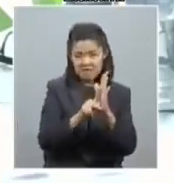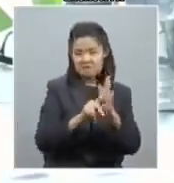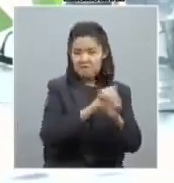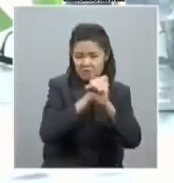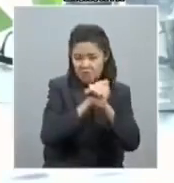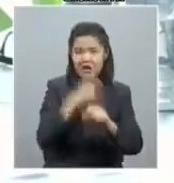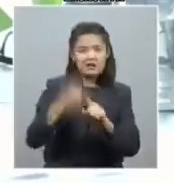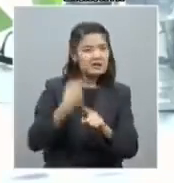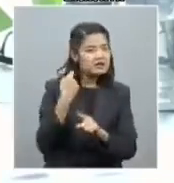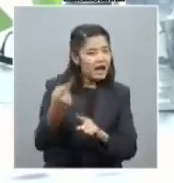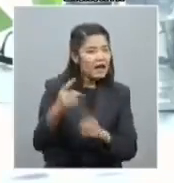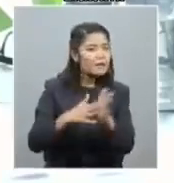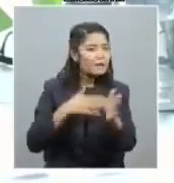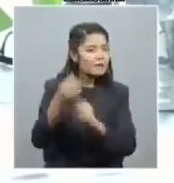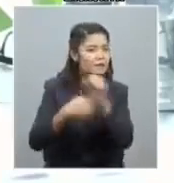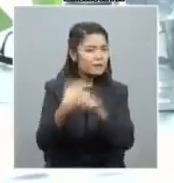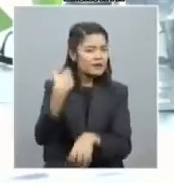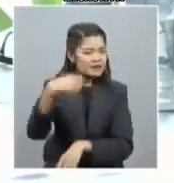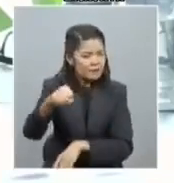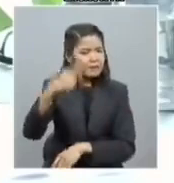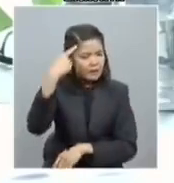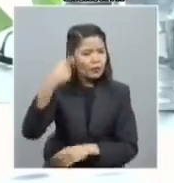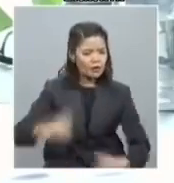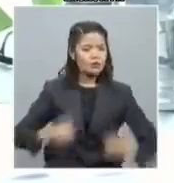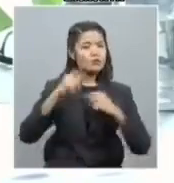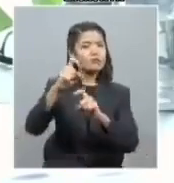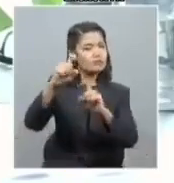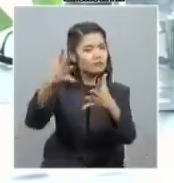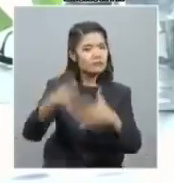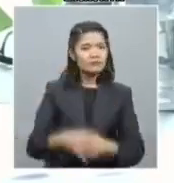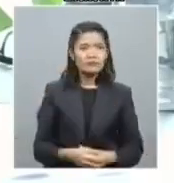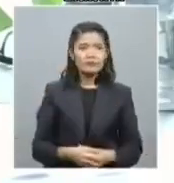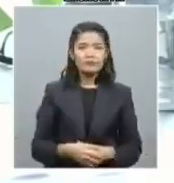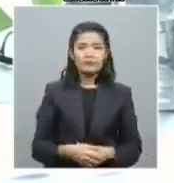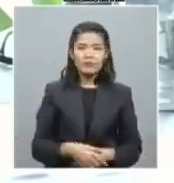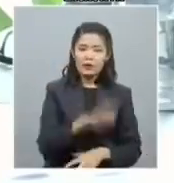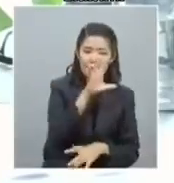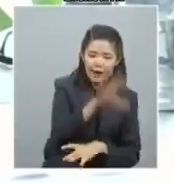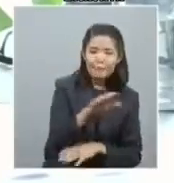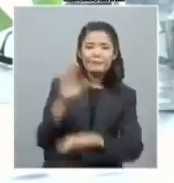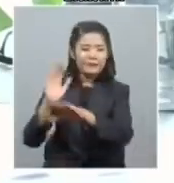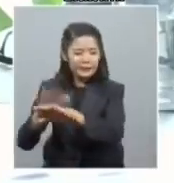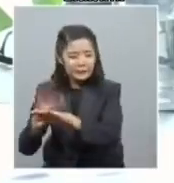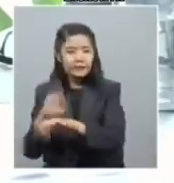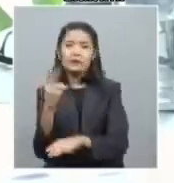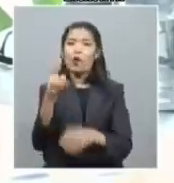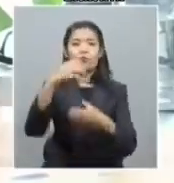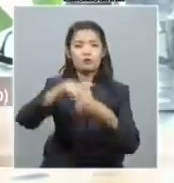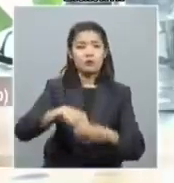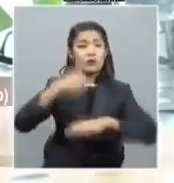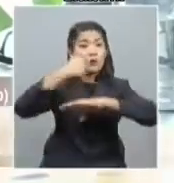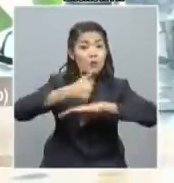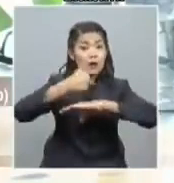เป็นทางเดียวที่แกจะรอดได้เนี่ยฮะคือมีทั้งข่มขู่และมีทั้งเชิญชวนให้ไปเป็นพยานหัวหน้าชัยวัฒน์ก็บอ